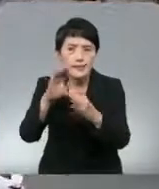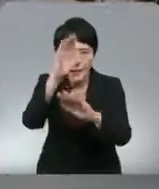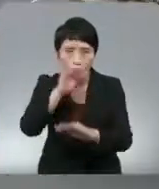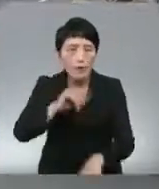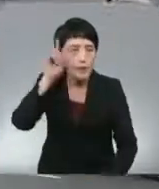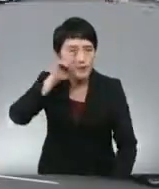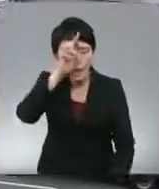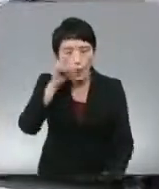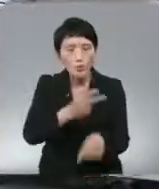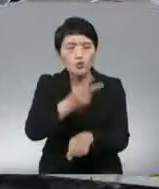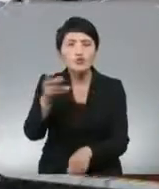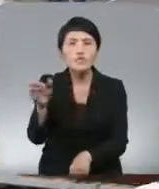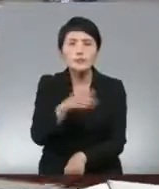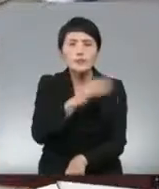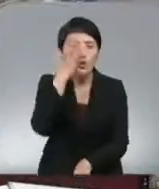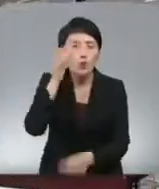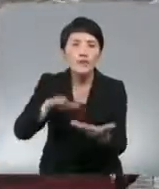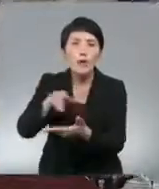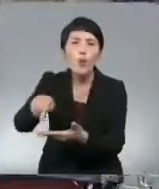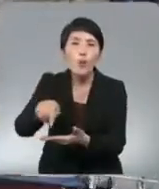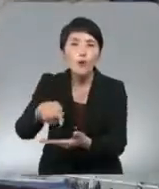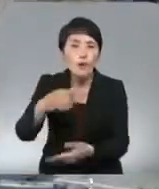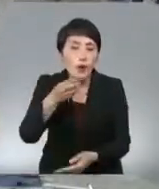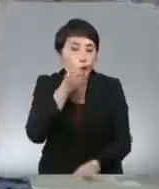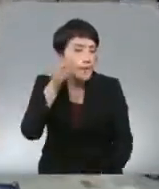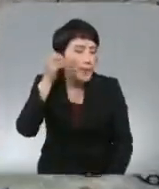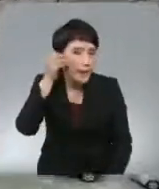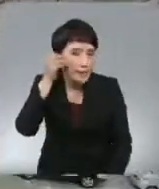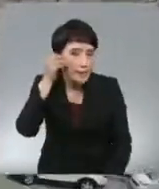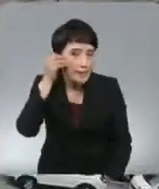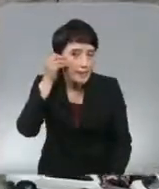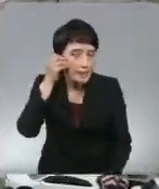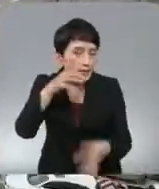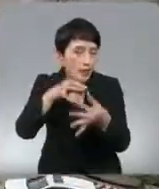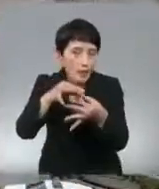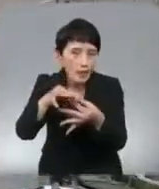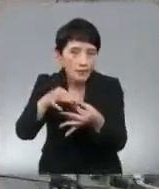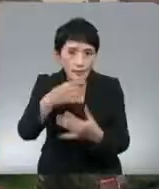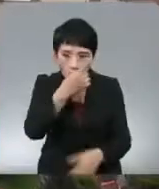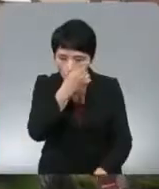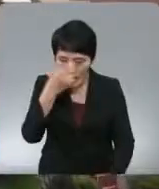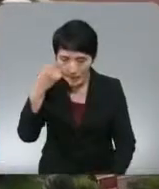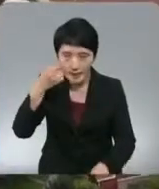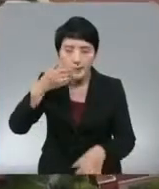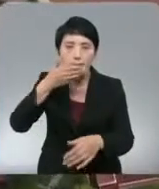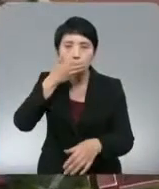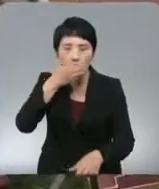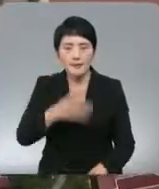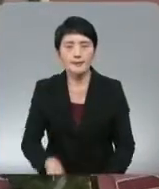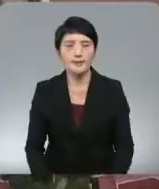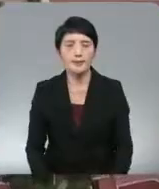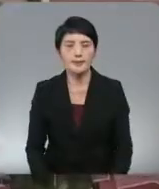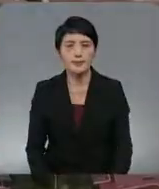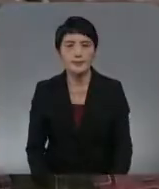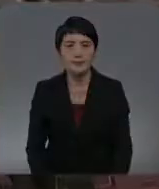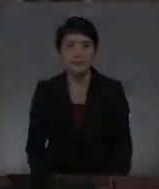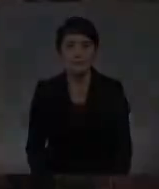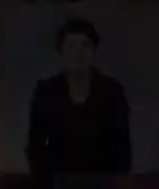taman n dilaporkan juga akan dibuka perpustakaan untuk anak-anak di Kompleks kediaman perwira 5 tidak Stasiun so binggo pada tanggal